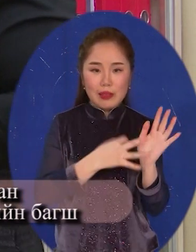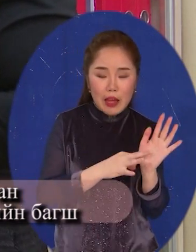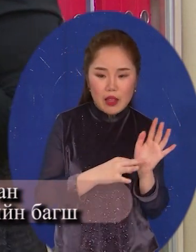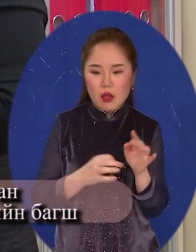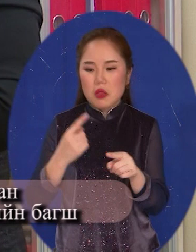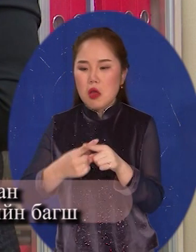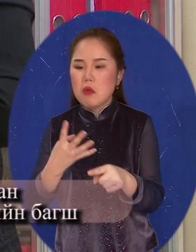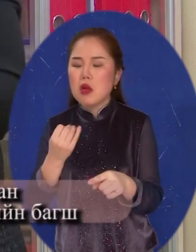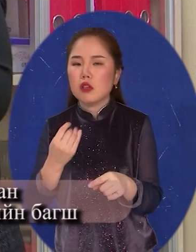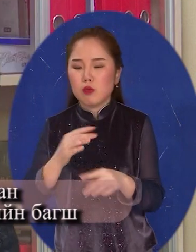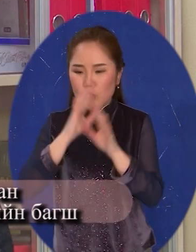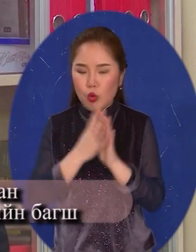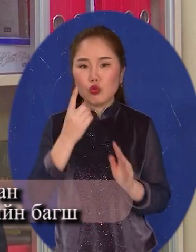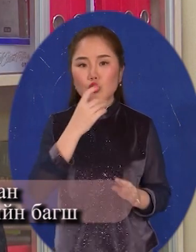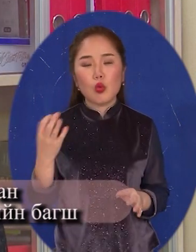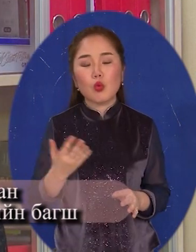Біз